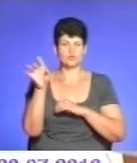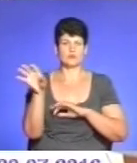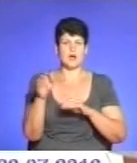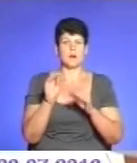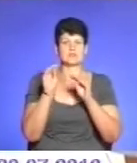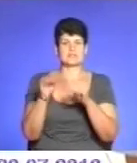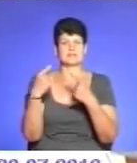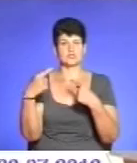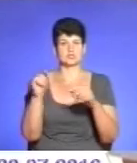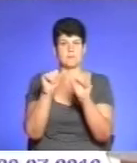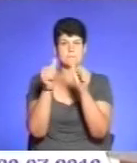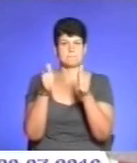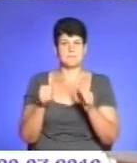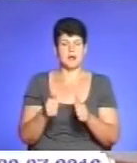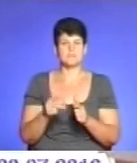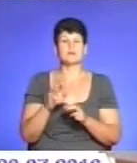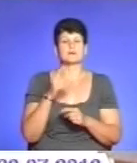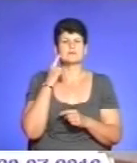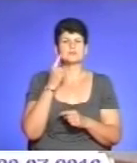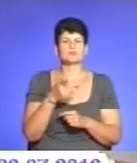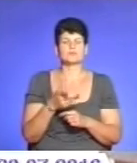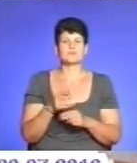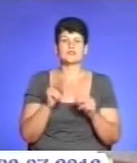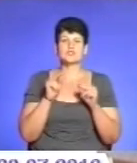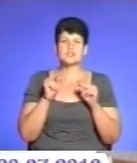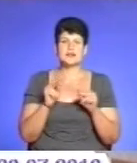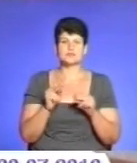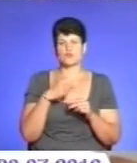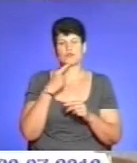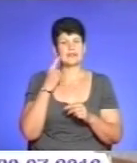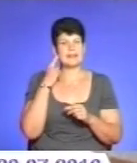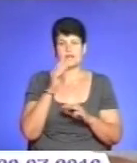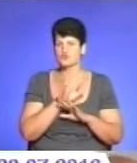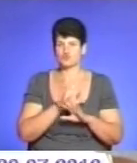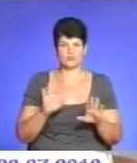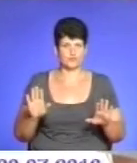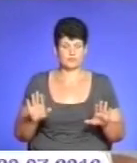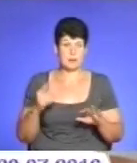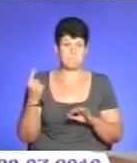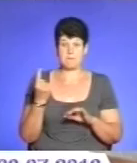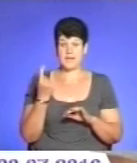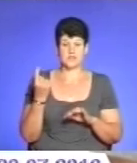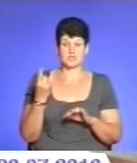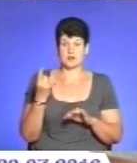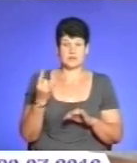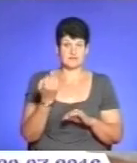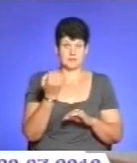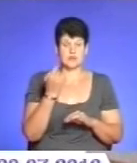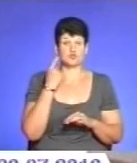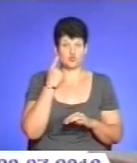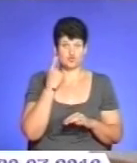пам'ятник? От ваша думка з цього приводу, як тернополянина? Чесно кажучи, не чув. Вперше від вас